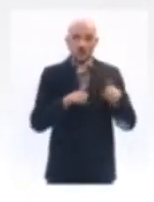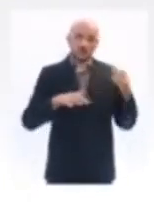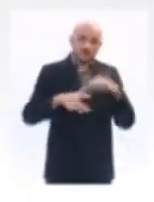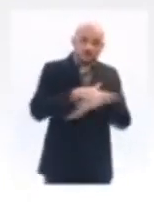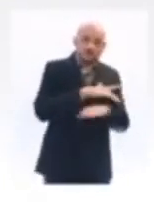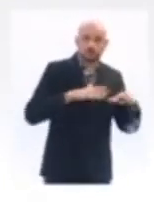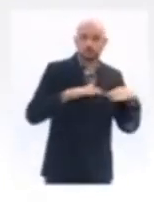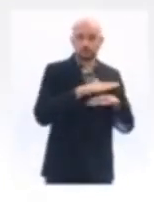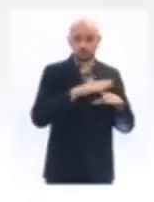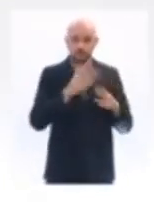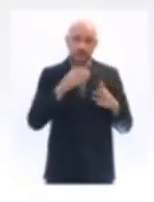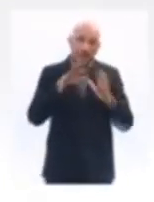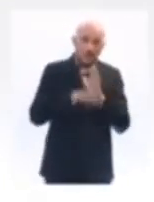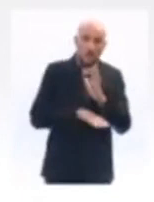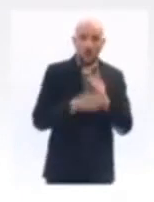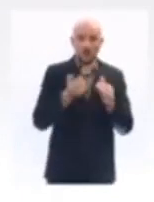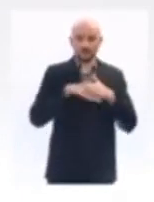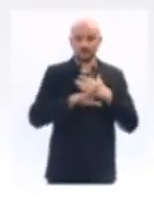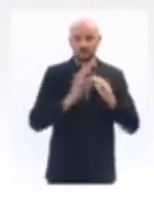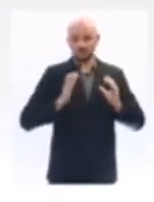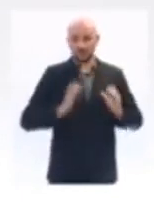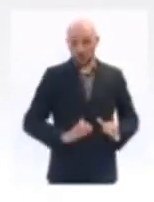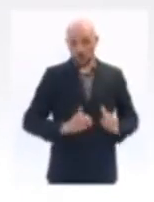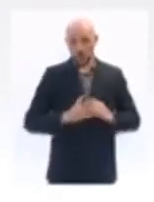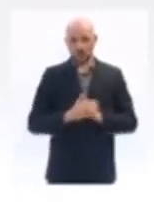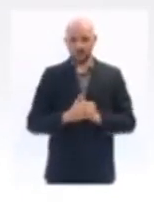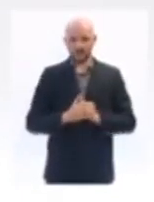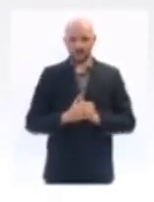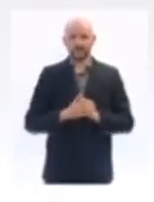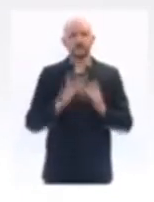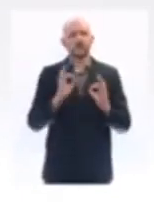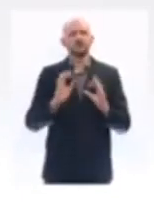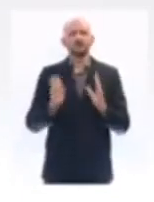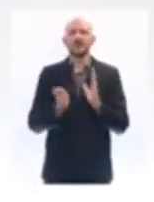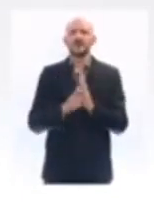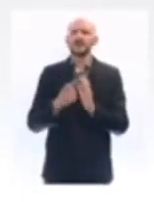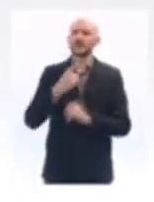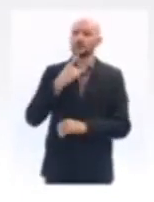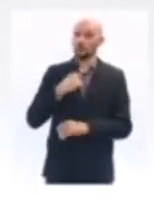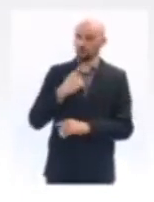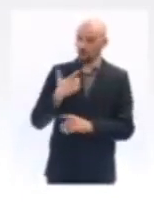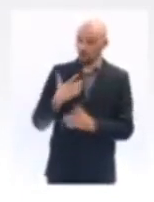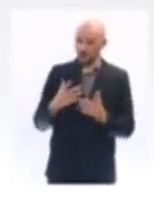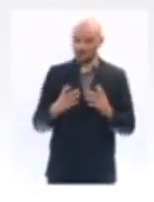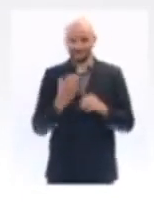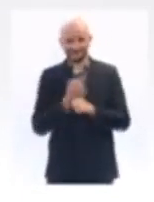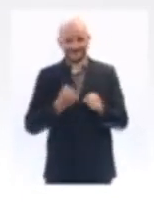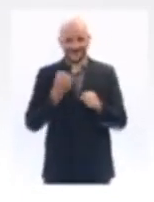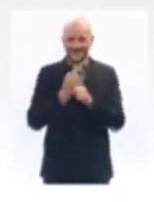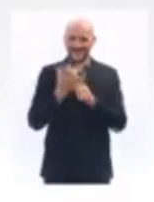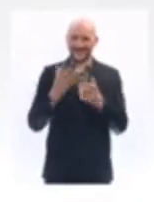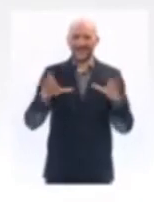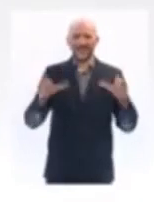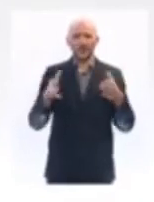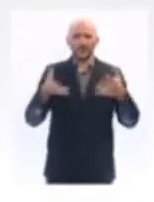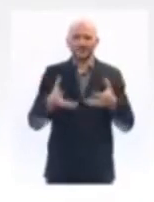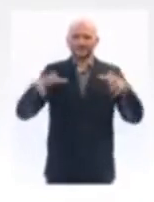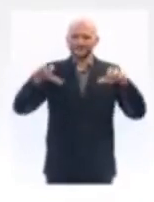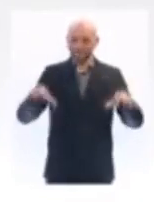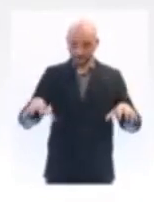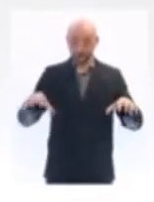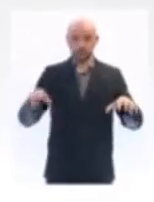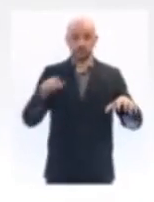puissent ne pas avoir d'interruption ou de gêne dans leurs études. Très bien. Il y avait, pardon,